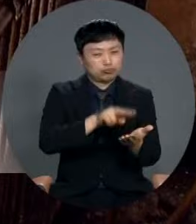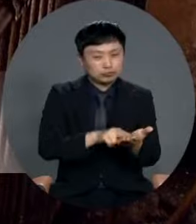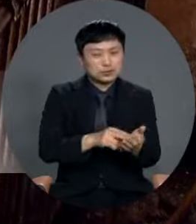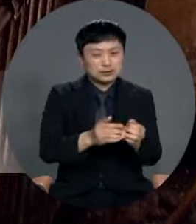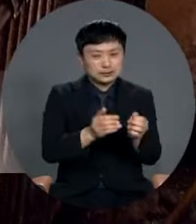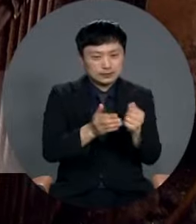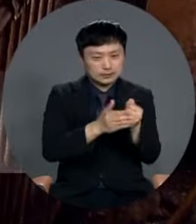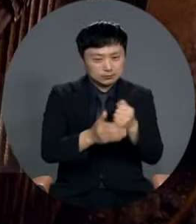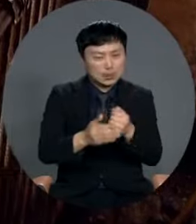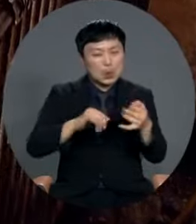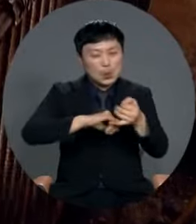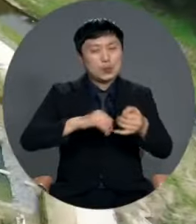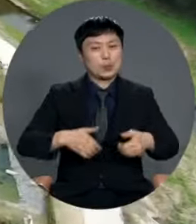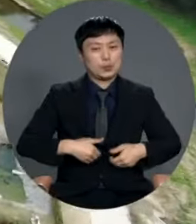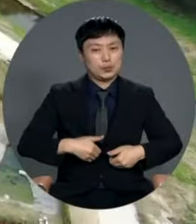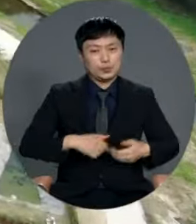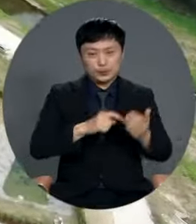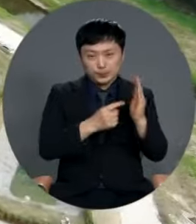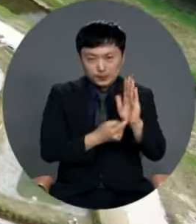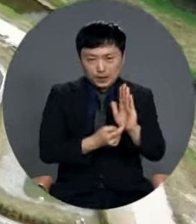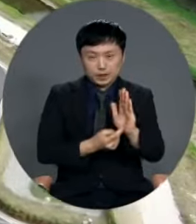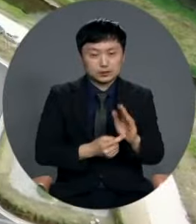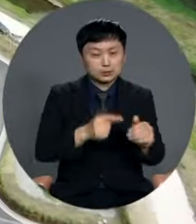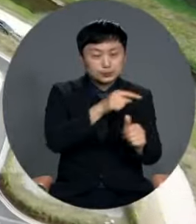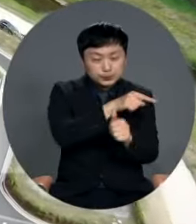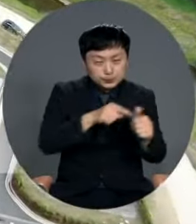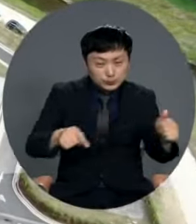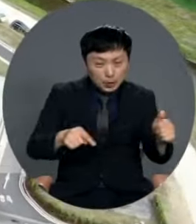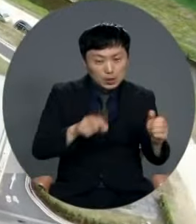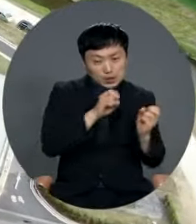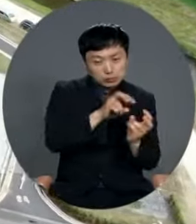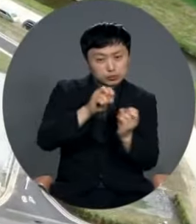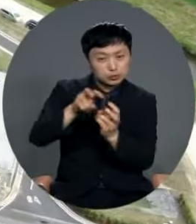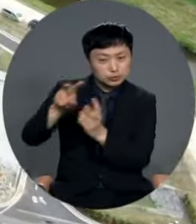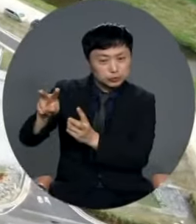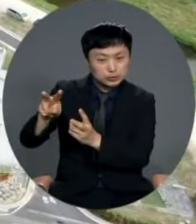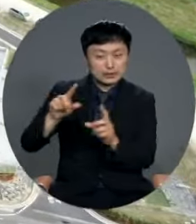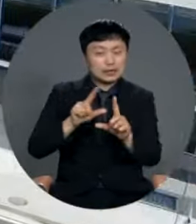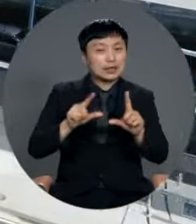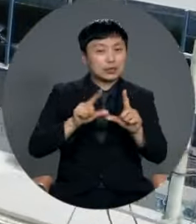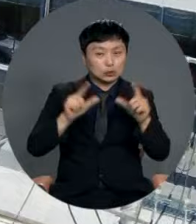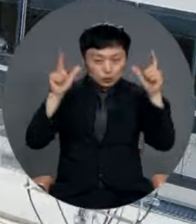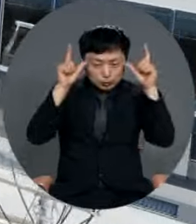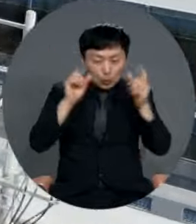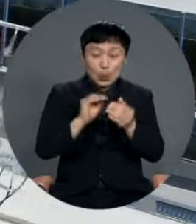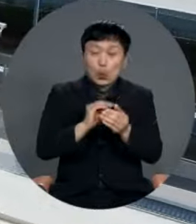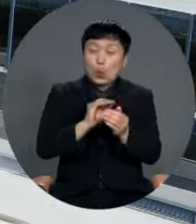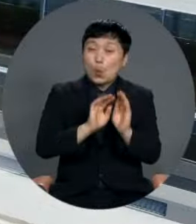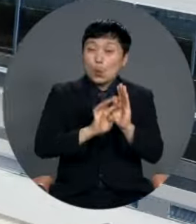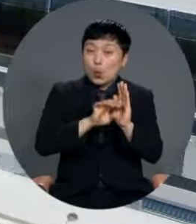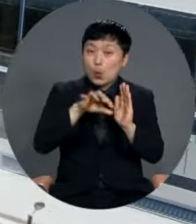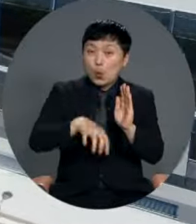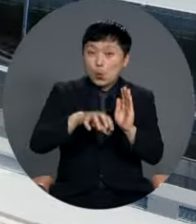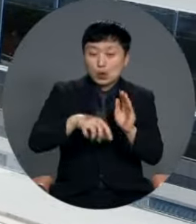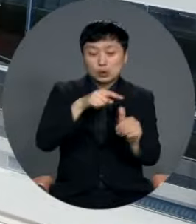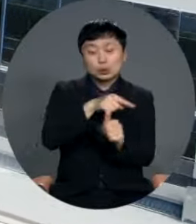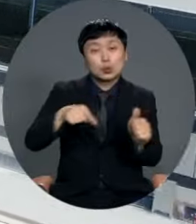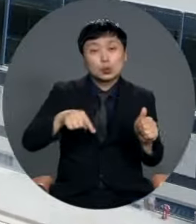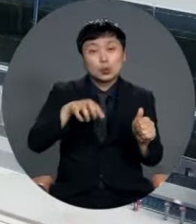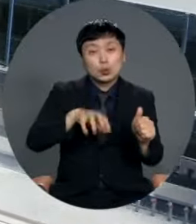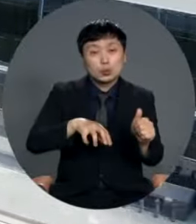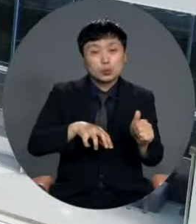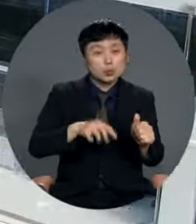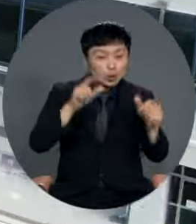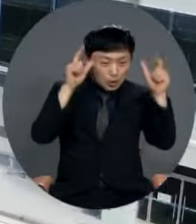강조하고 있습니다. 도축부터 가공까지 축산물 종합처리가 가능한 안동 축산물 공판장의 하루 도축 규모는